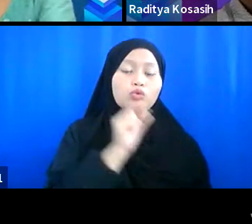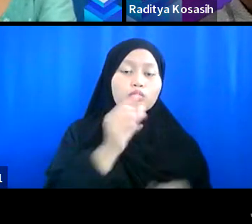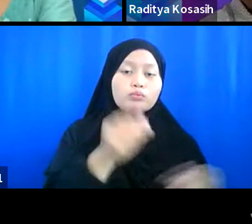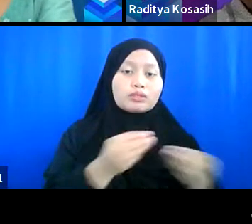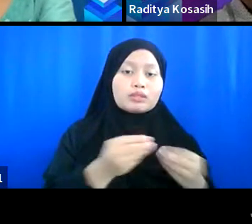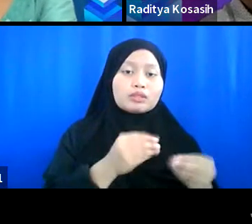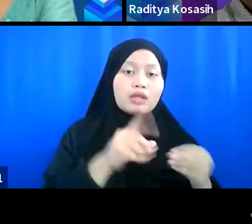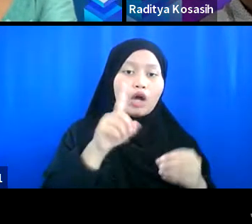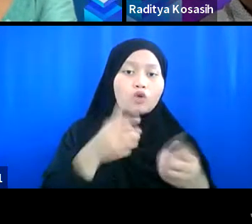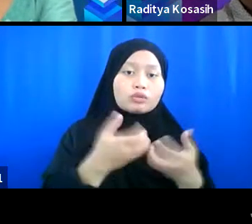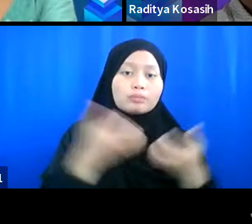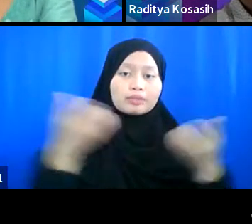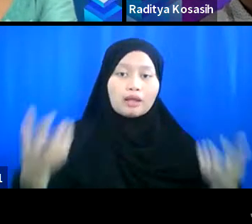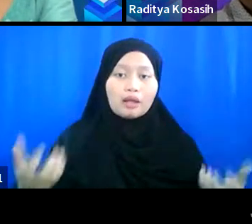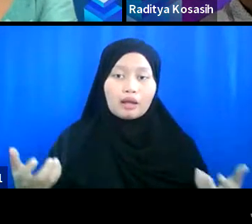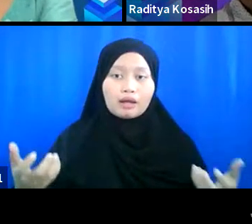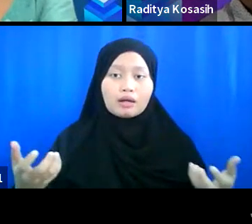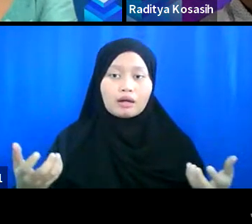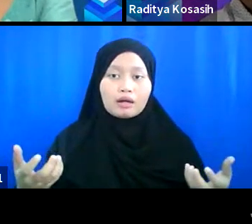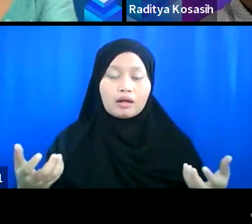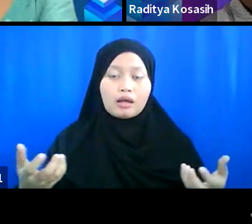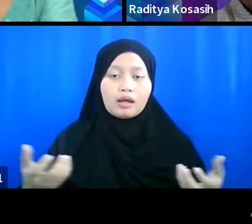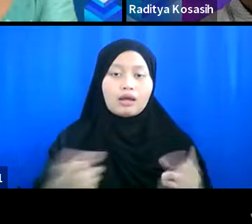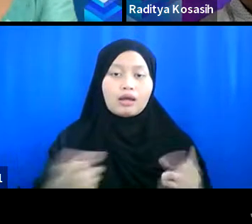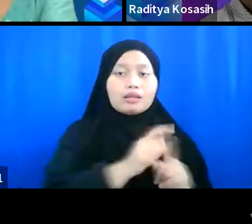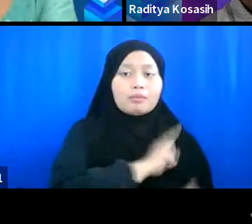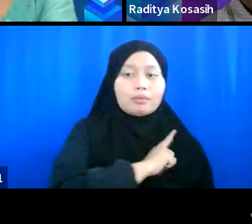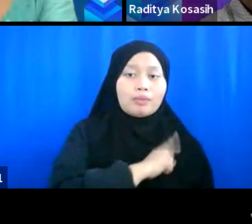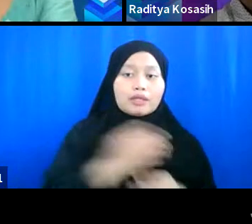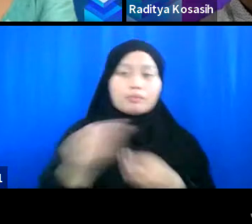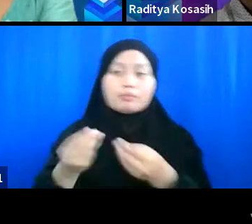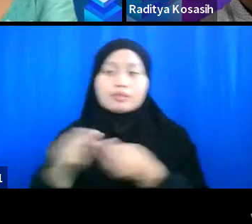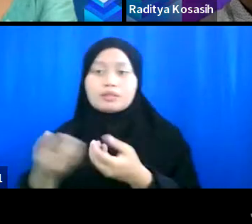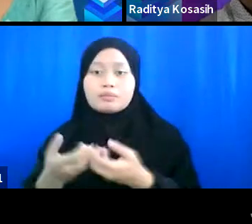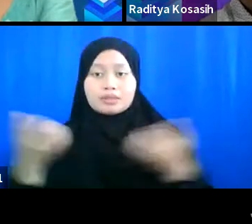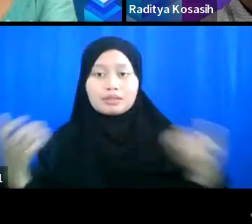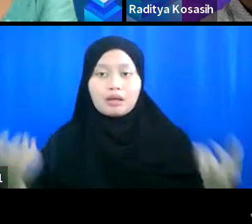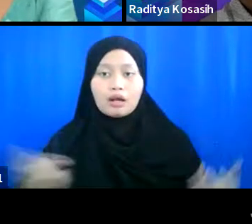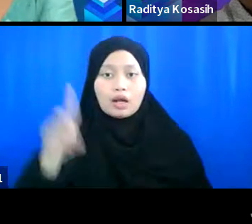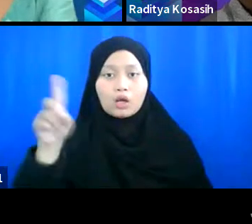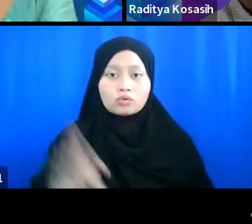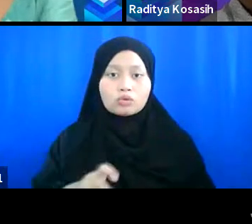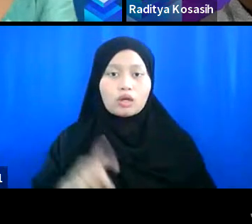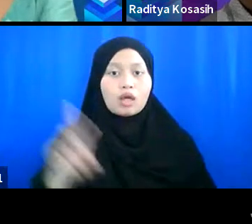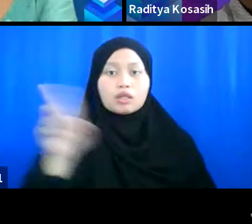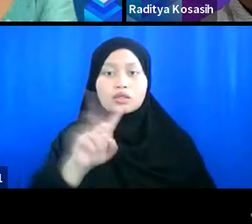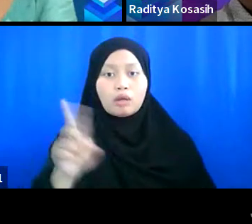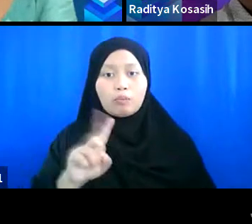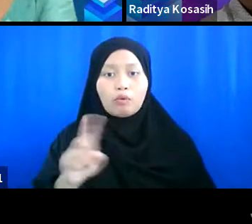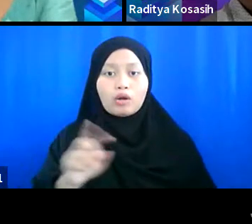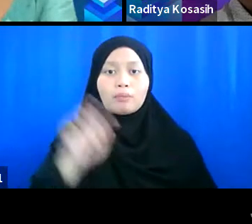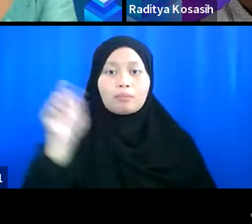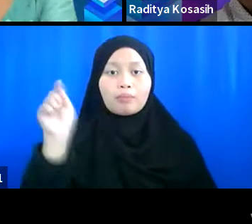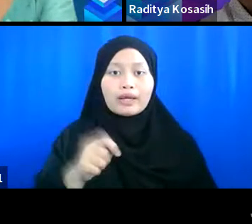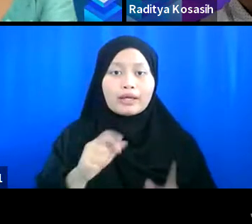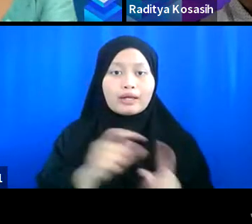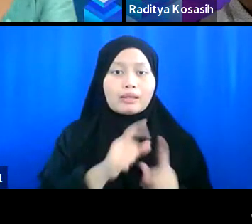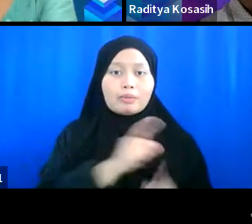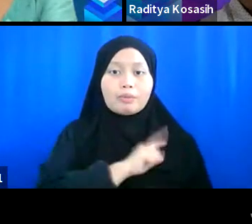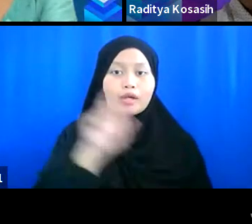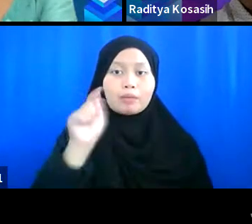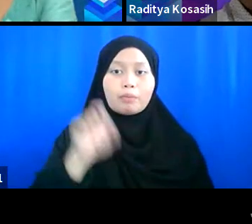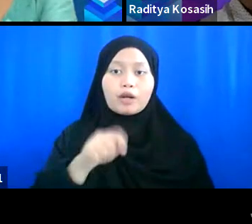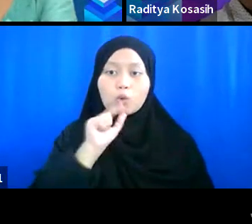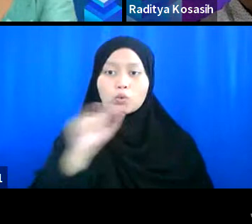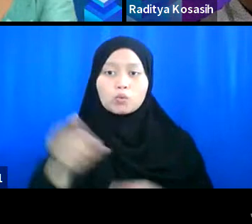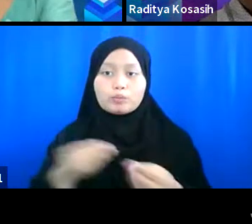hakim-hakim saat diharapkan tidak ada lagi orang-orang menggunakan data pribadi tanpa lipolisis undang-undangnya yang